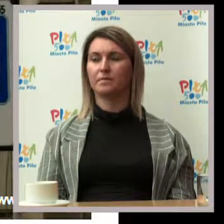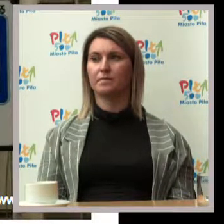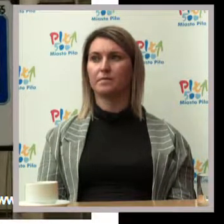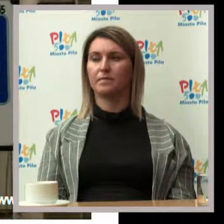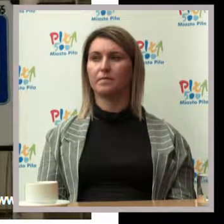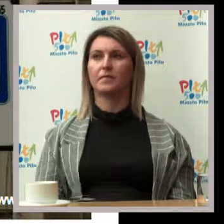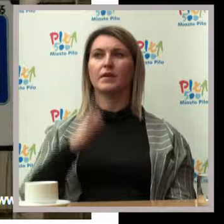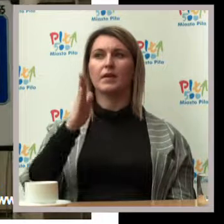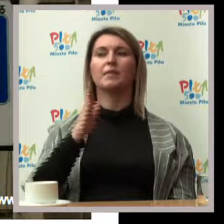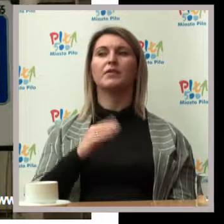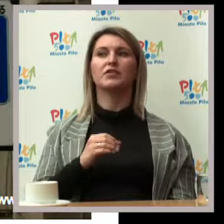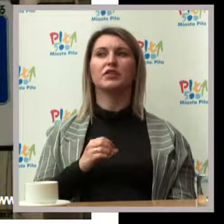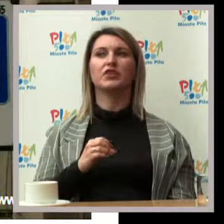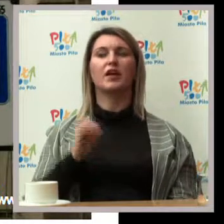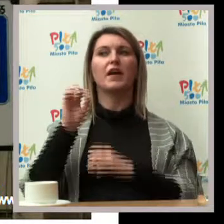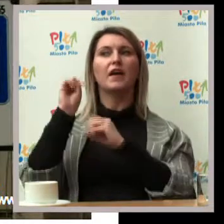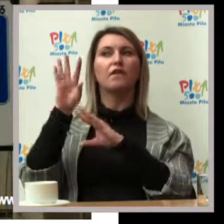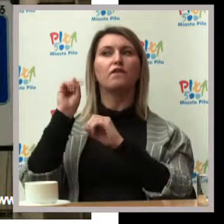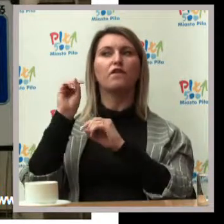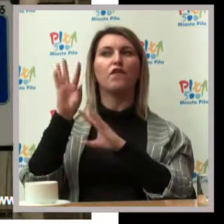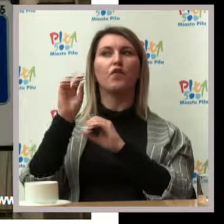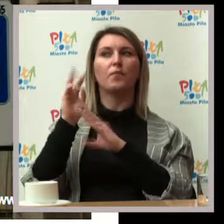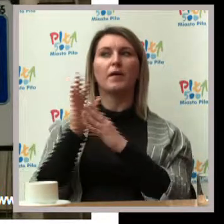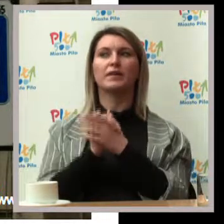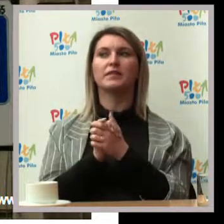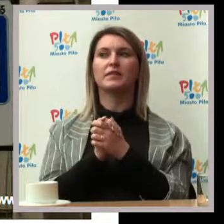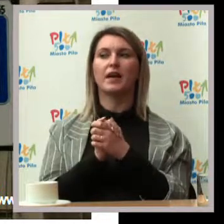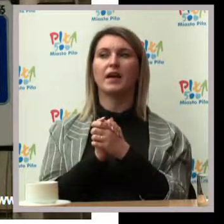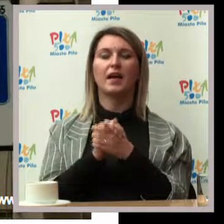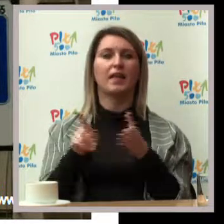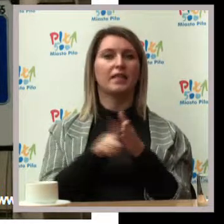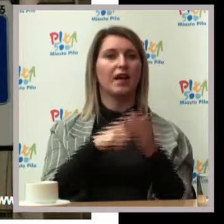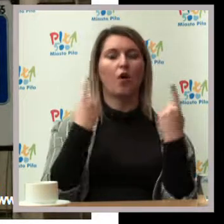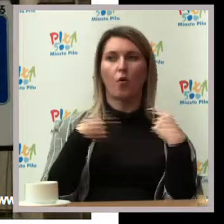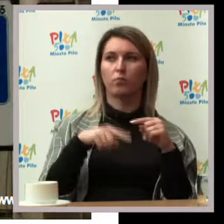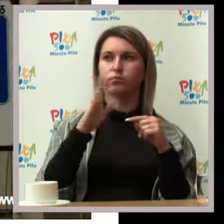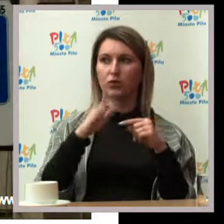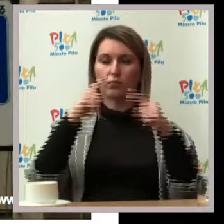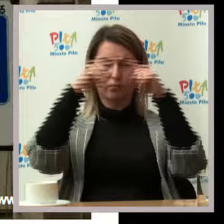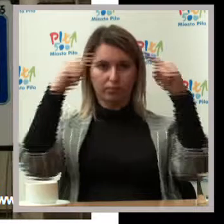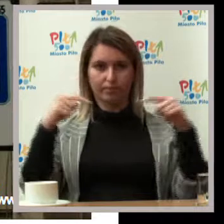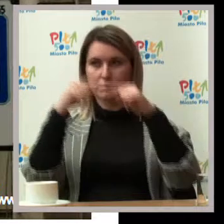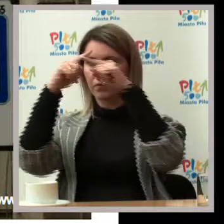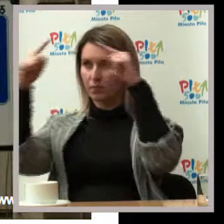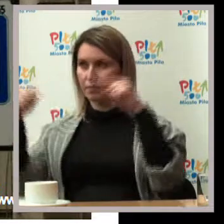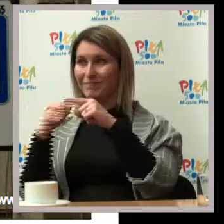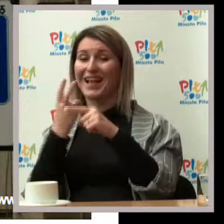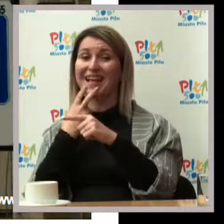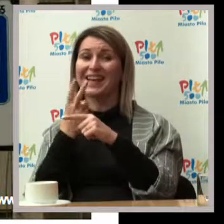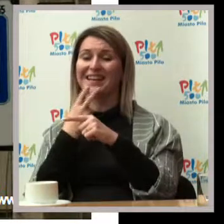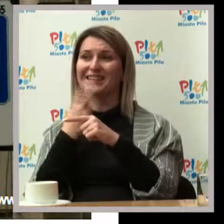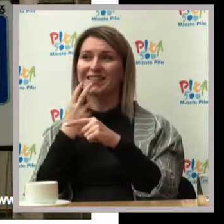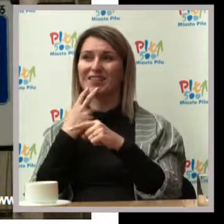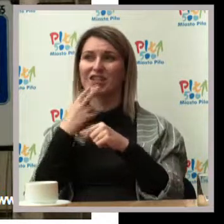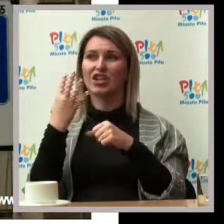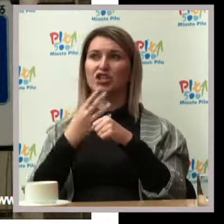I system dynamicznej informacji pasażerskiej, który w tym przypadku składa się z 16 tablic i 2 infokiosków. Łącznie mamy 45 tablic